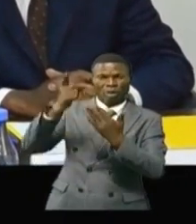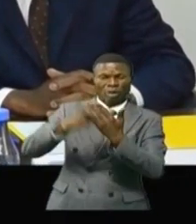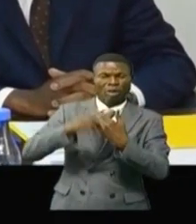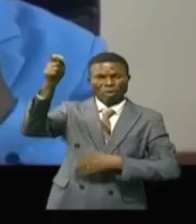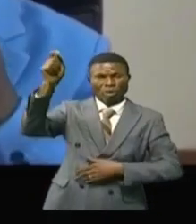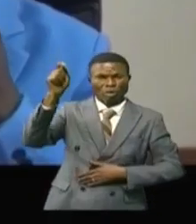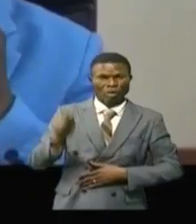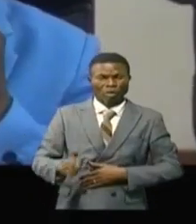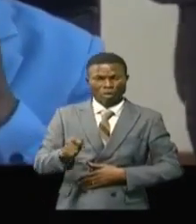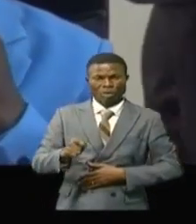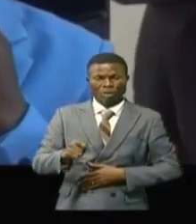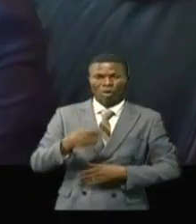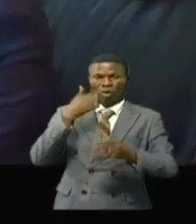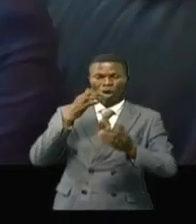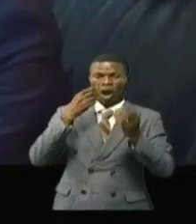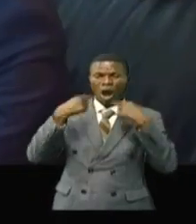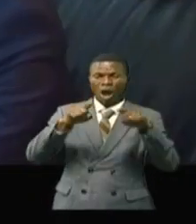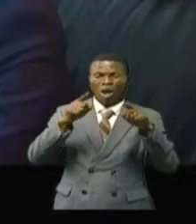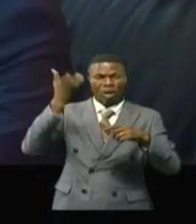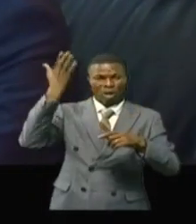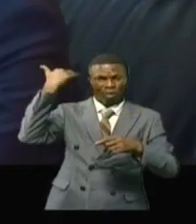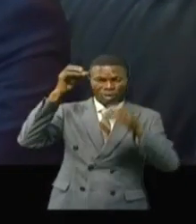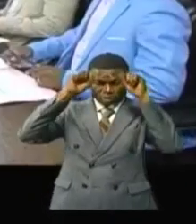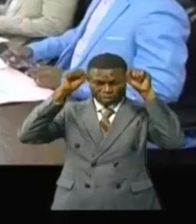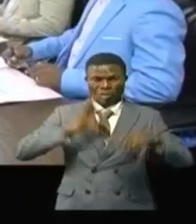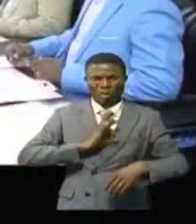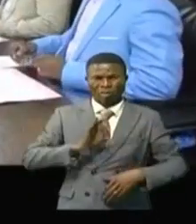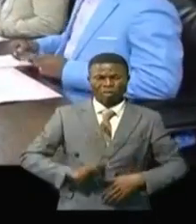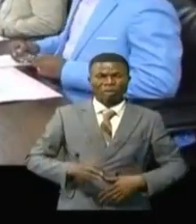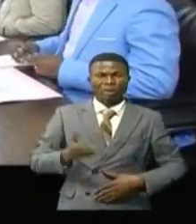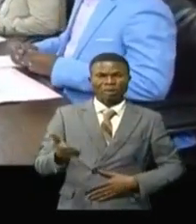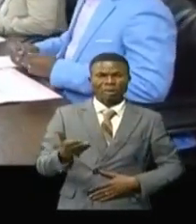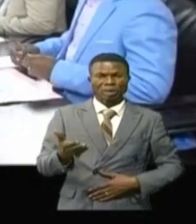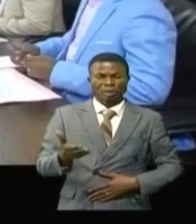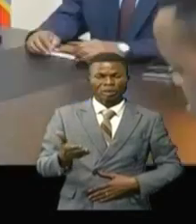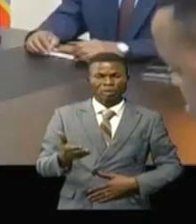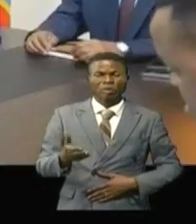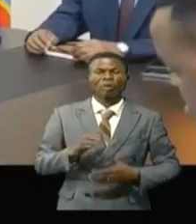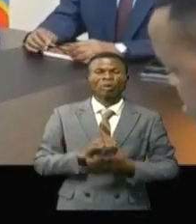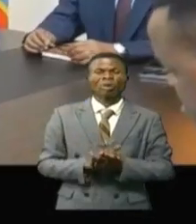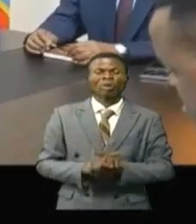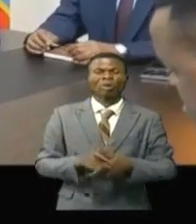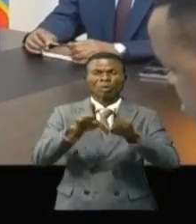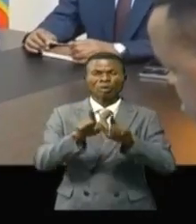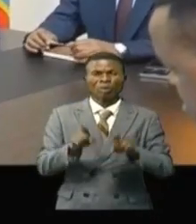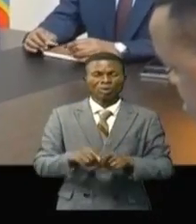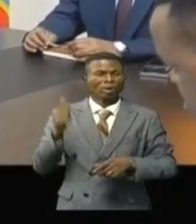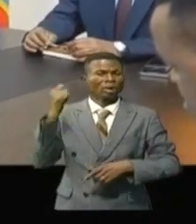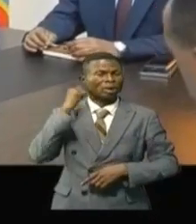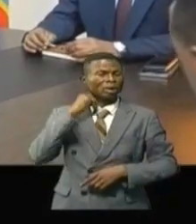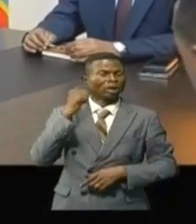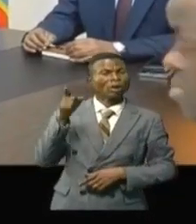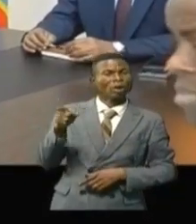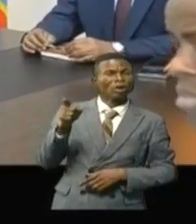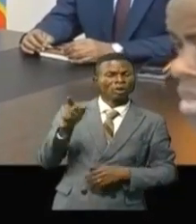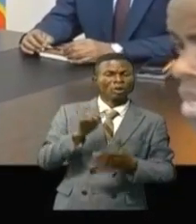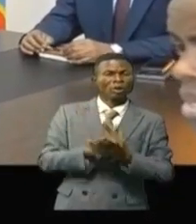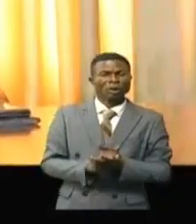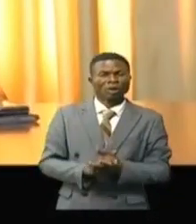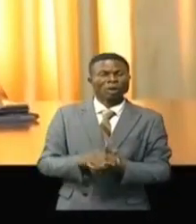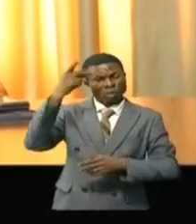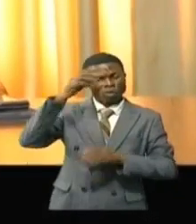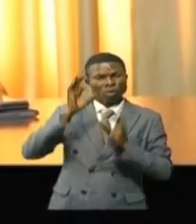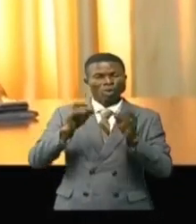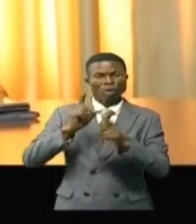militaire promulguée dernièrement par le chef de l'État, Félix-Antoine Tshisekedi Tshilombo, pour Dr Gilbert Kabanda. La nouvelle